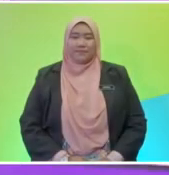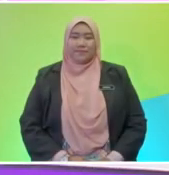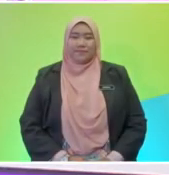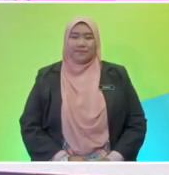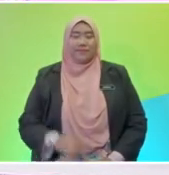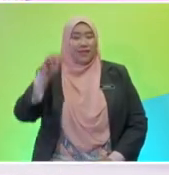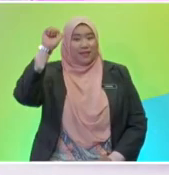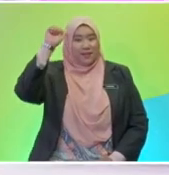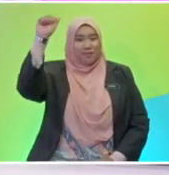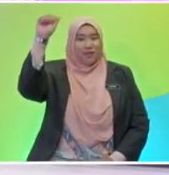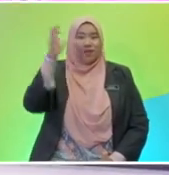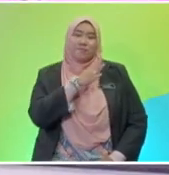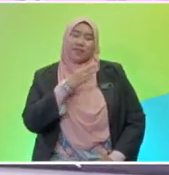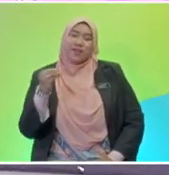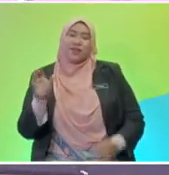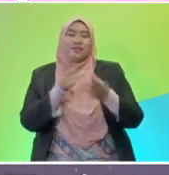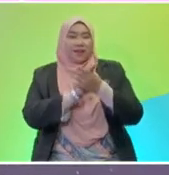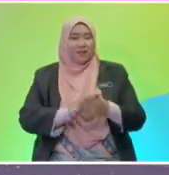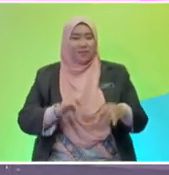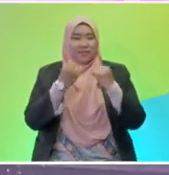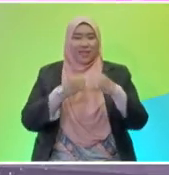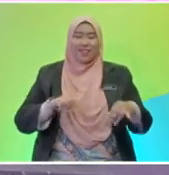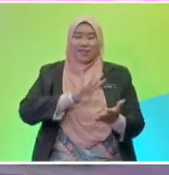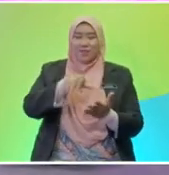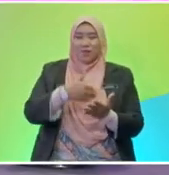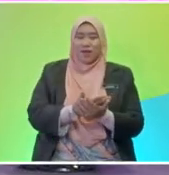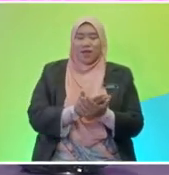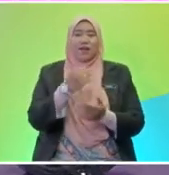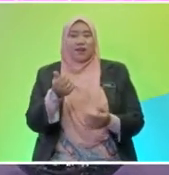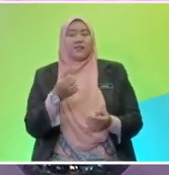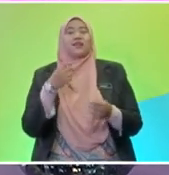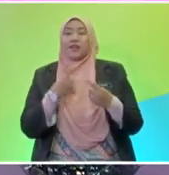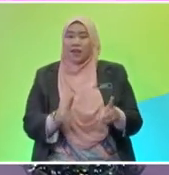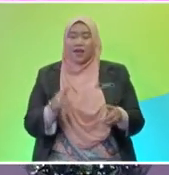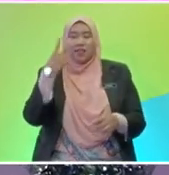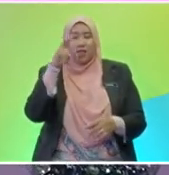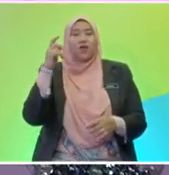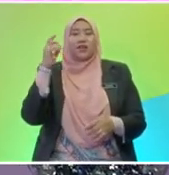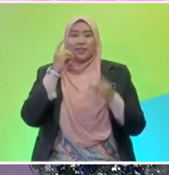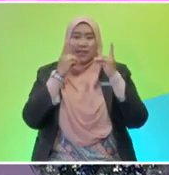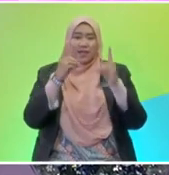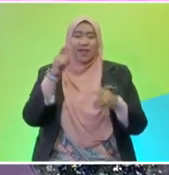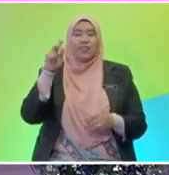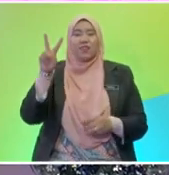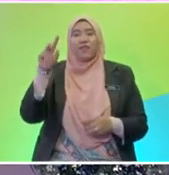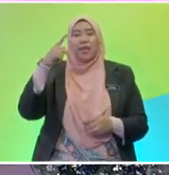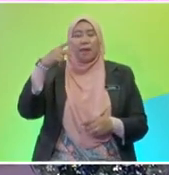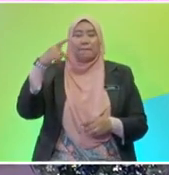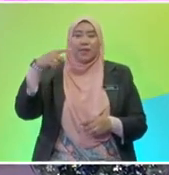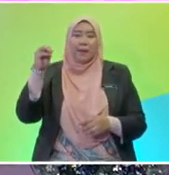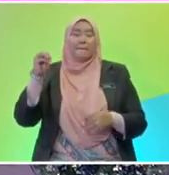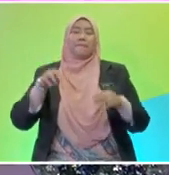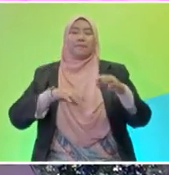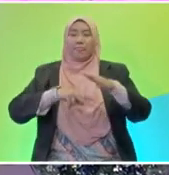assalamualaikum dan selamat sejahtera semua anda sudah menonton Didik TV KPM sekarang kita dalam slot